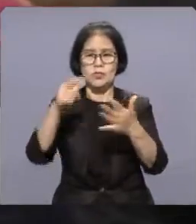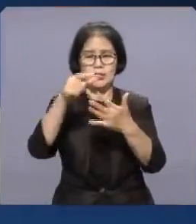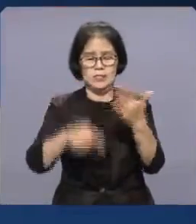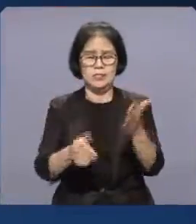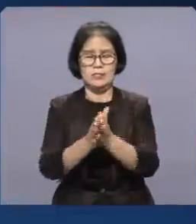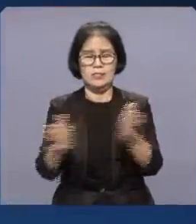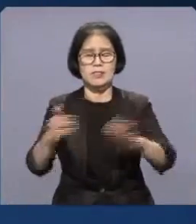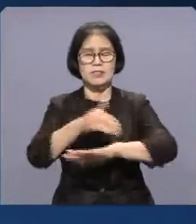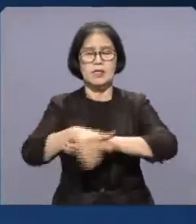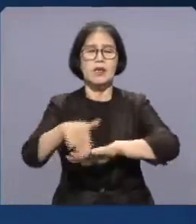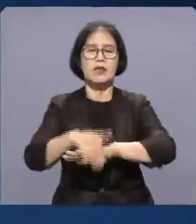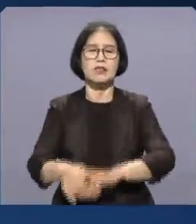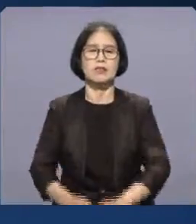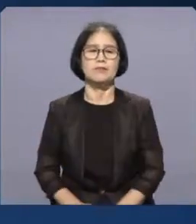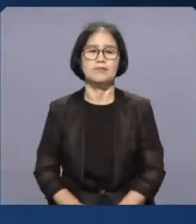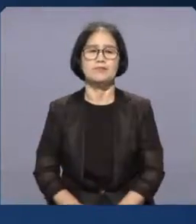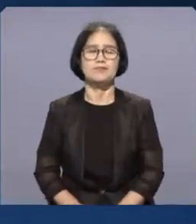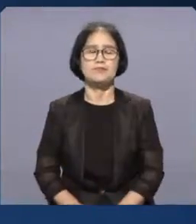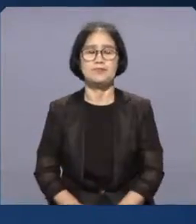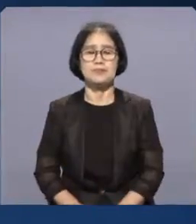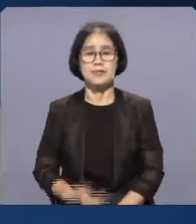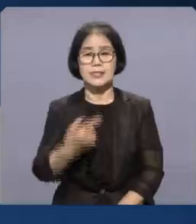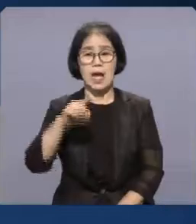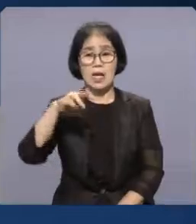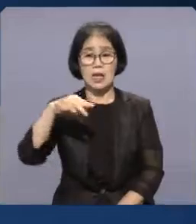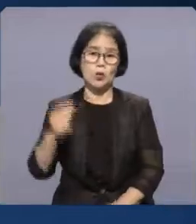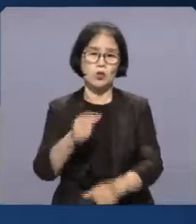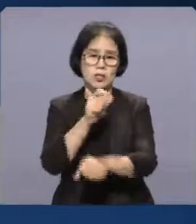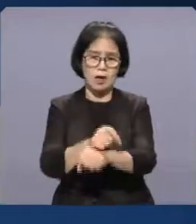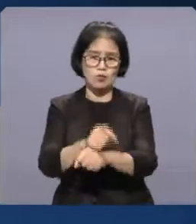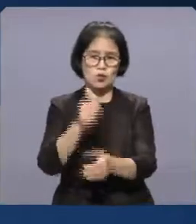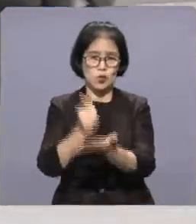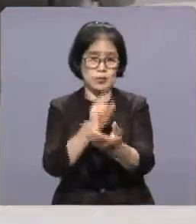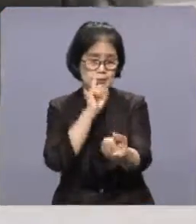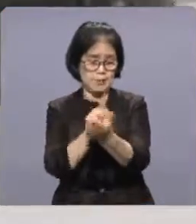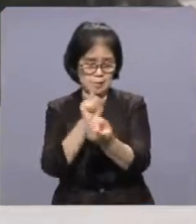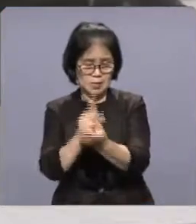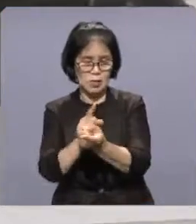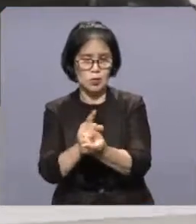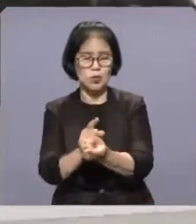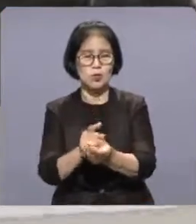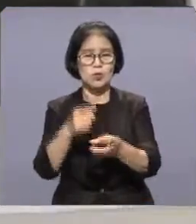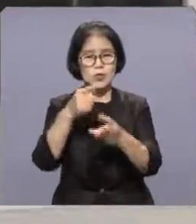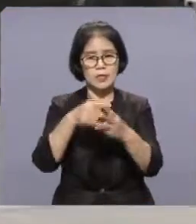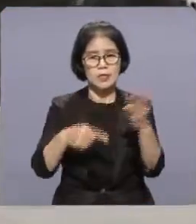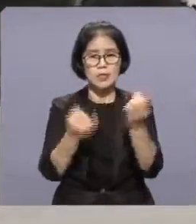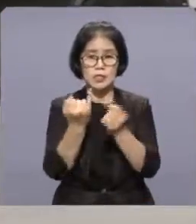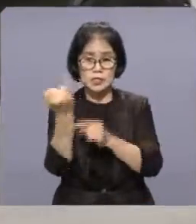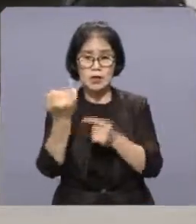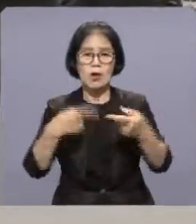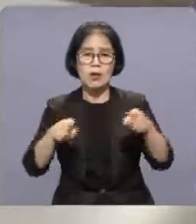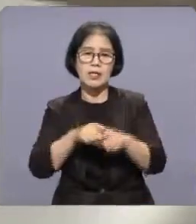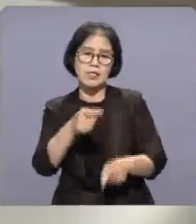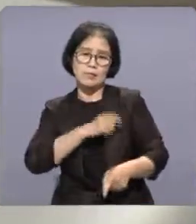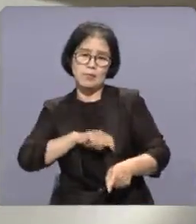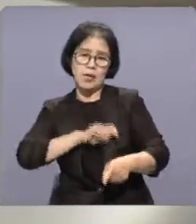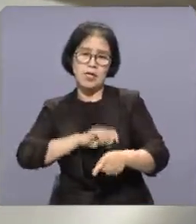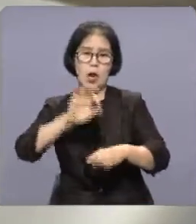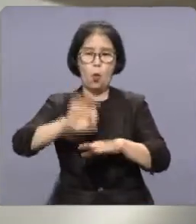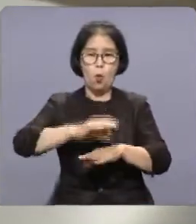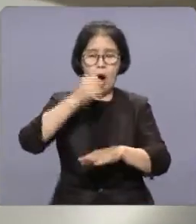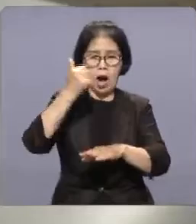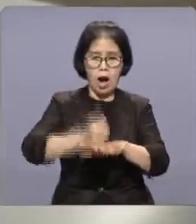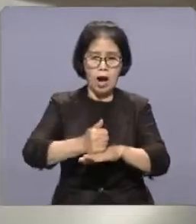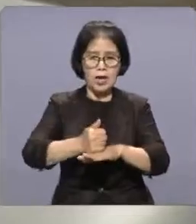예정입니다. 스톨텐베르그 나토 사무총장과도 면담하고 김건희 여사와 함께 스페인 국왕 펠리페